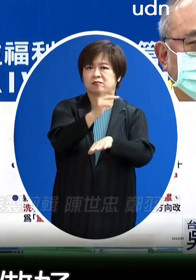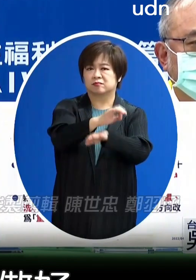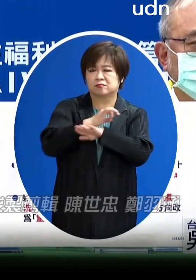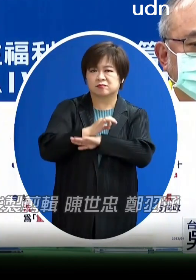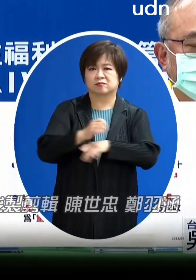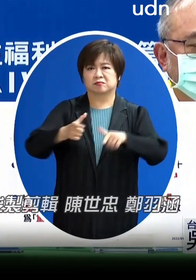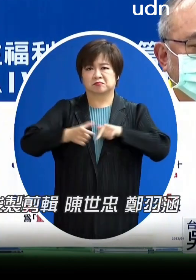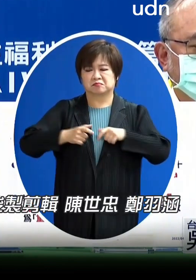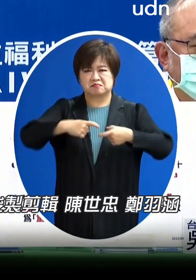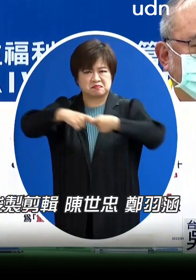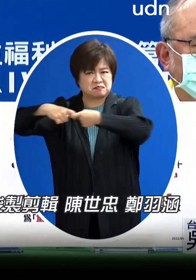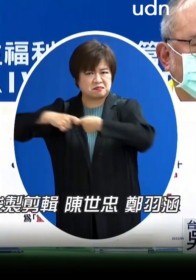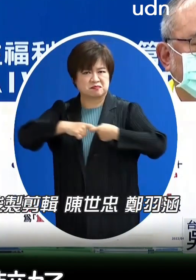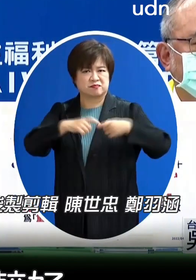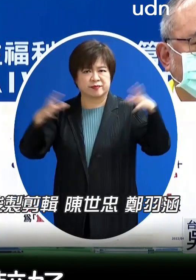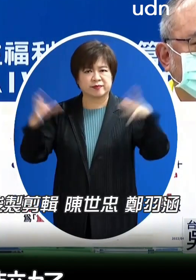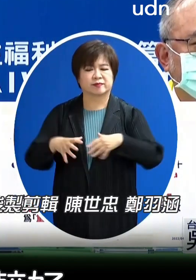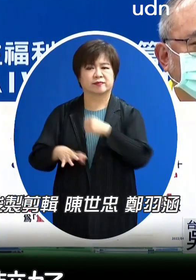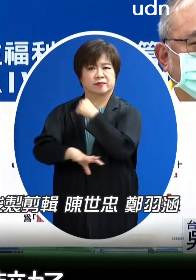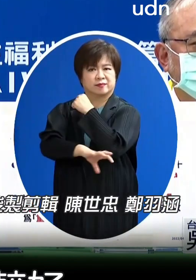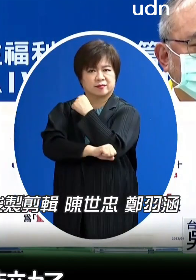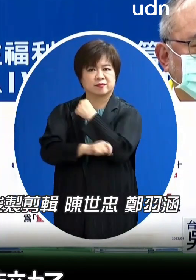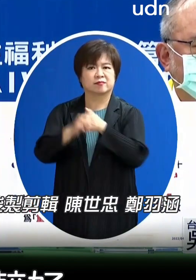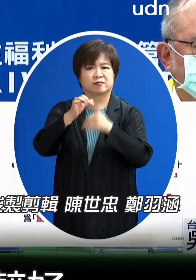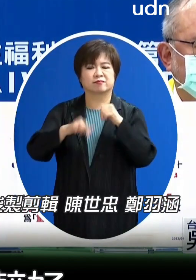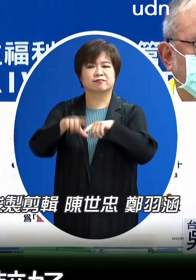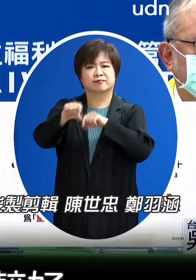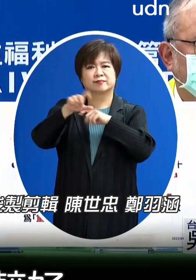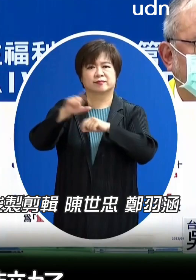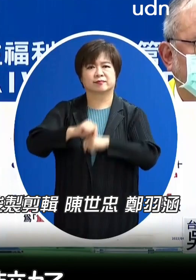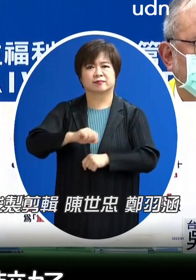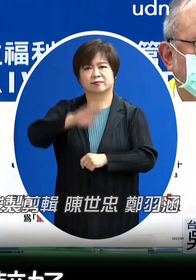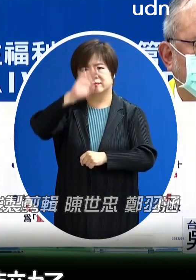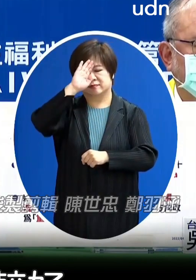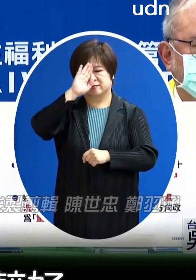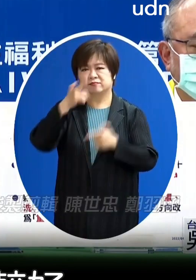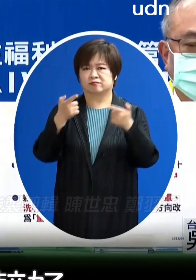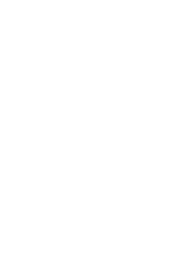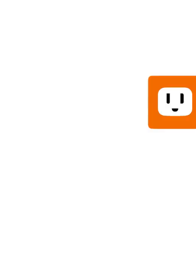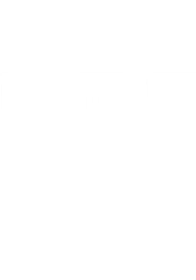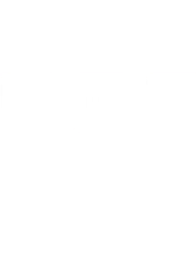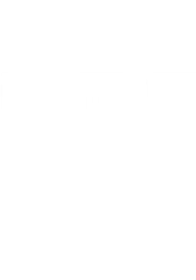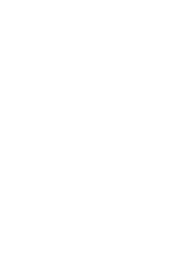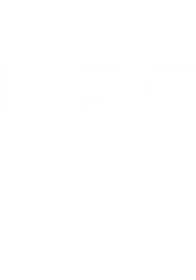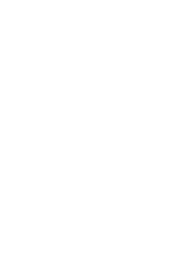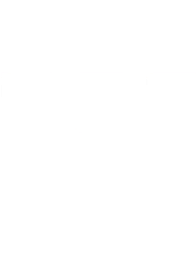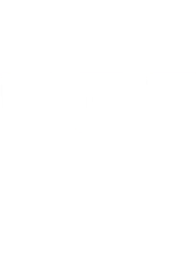情做好，基本的事情做好，那自然就疫情就能够守得比较好。